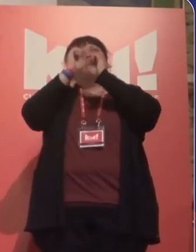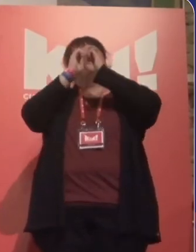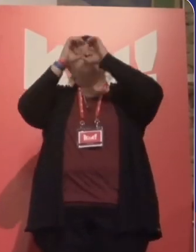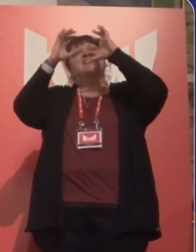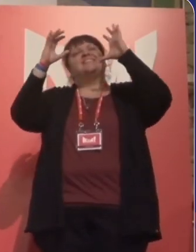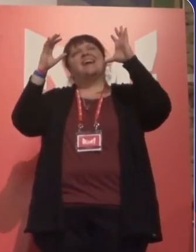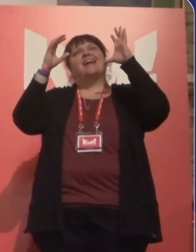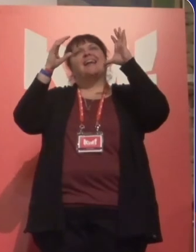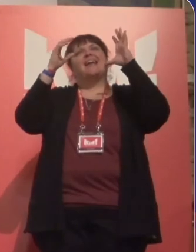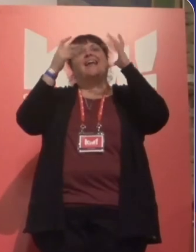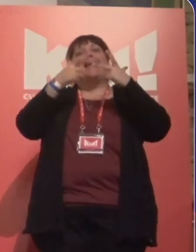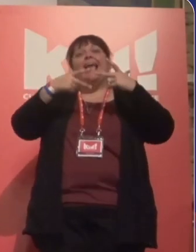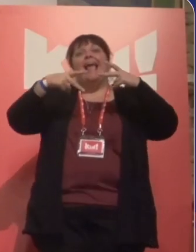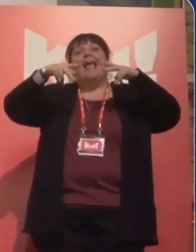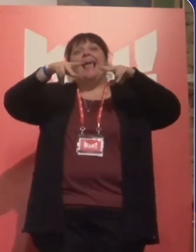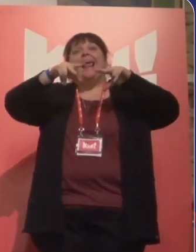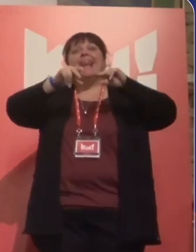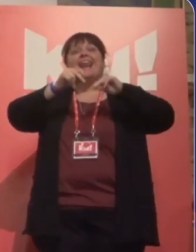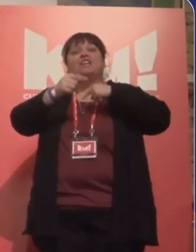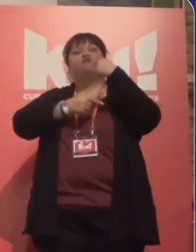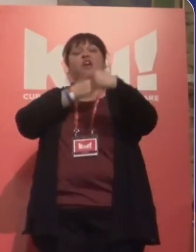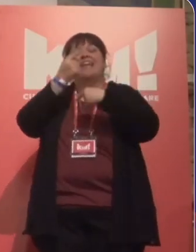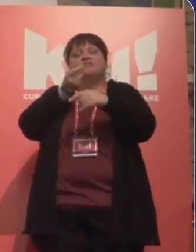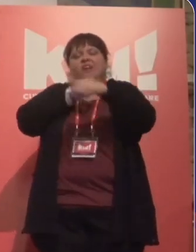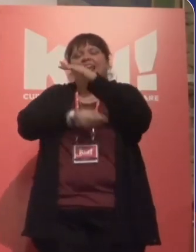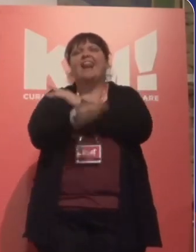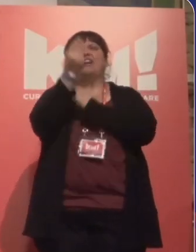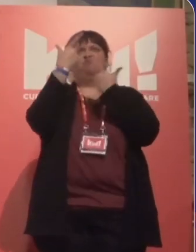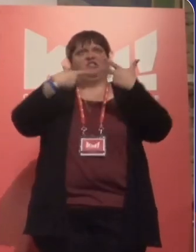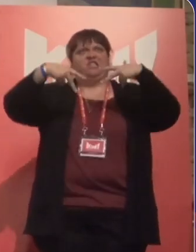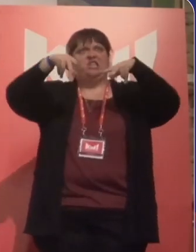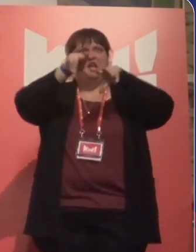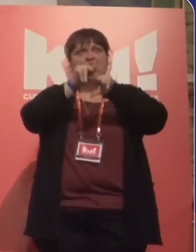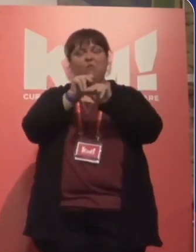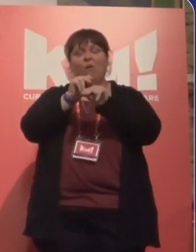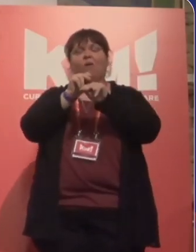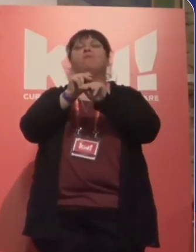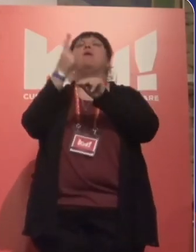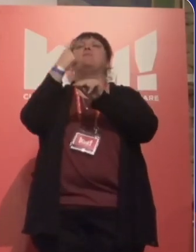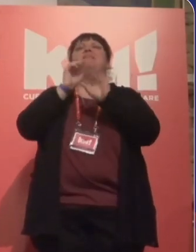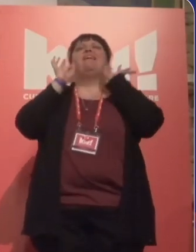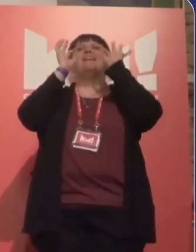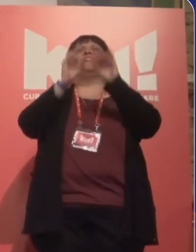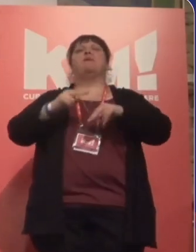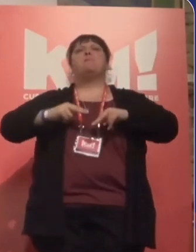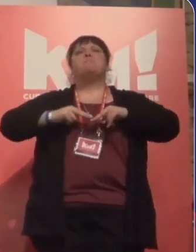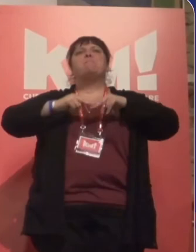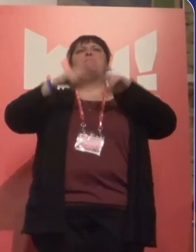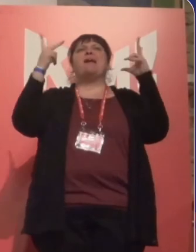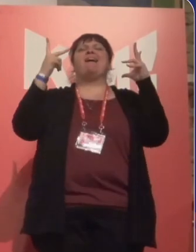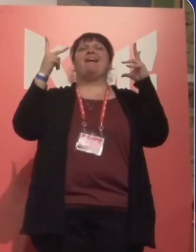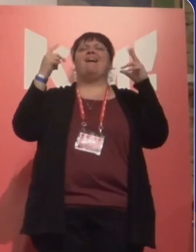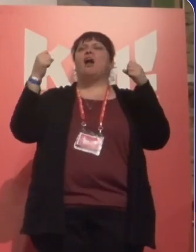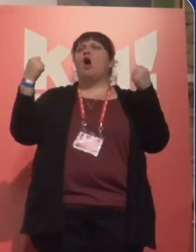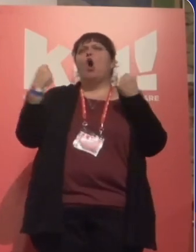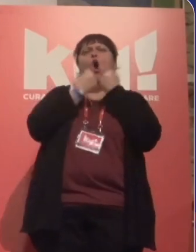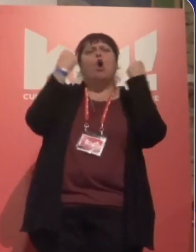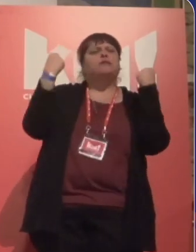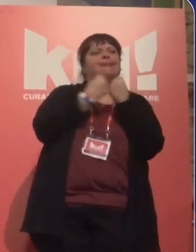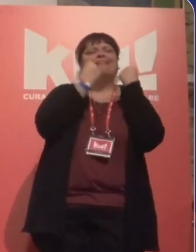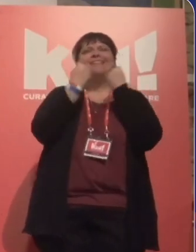saltare tante delle contraddizioni a cui facevo riferimento in quel lungo e lento l'elenco